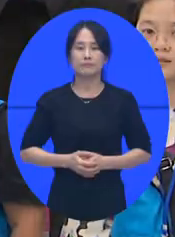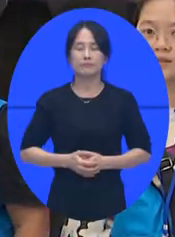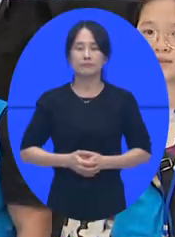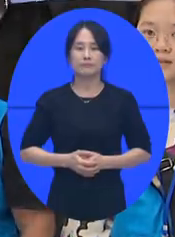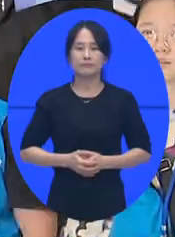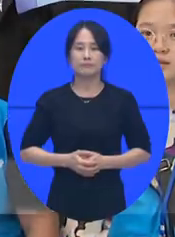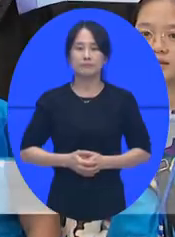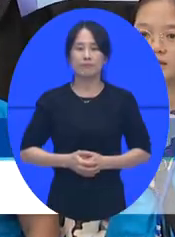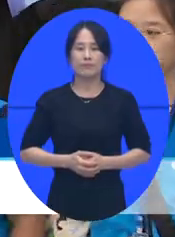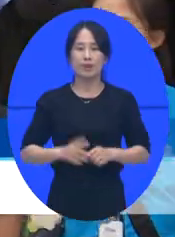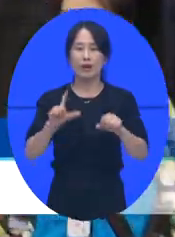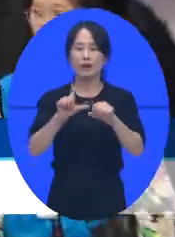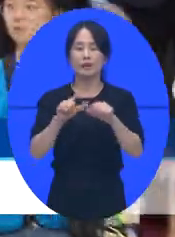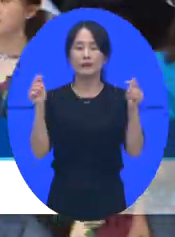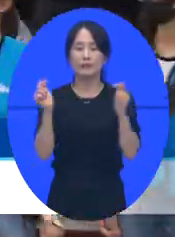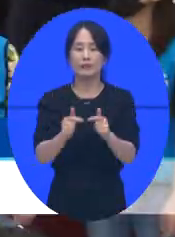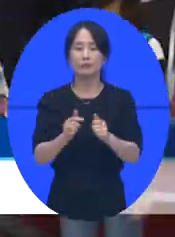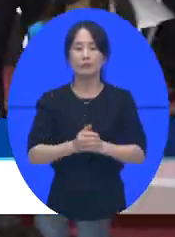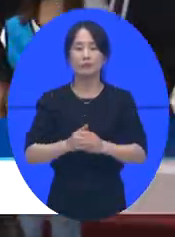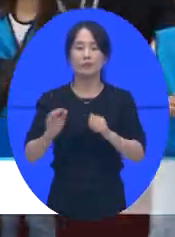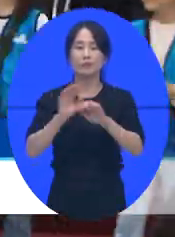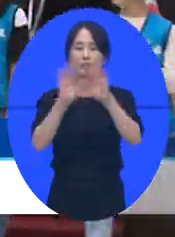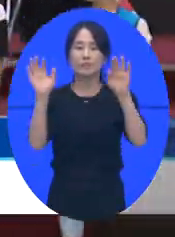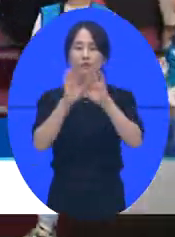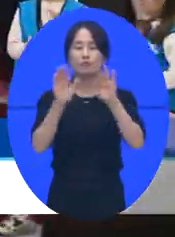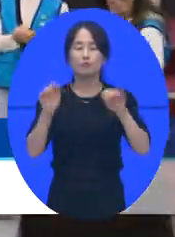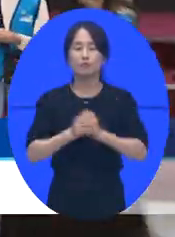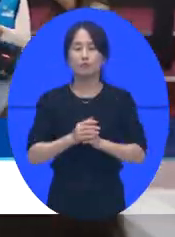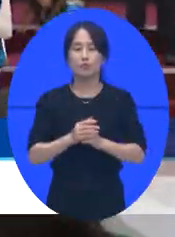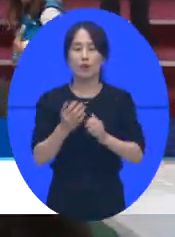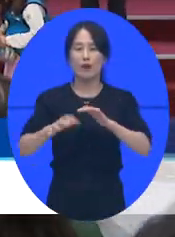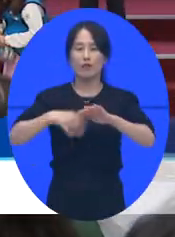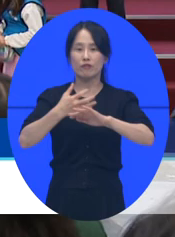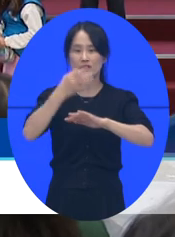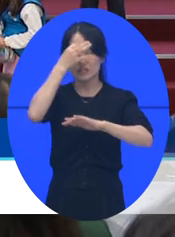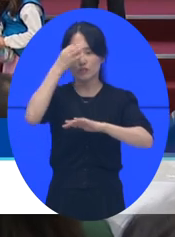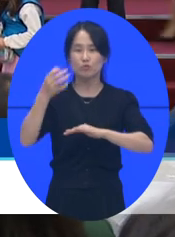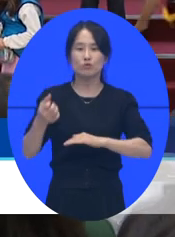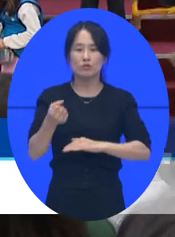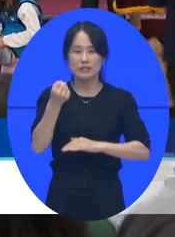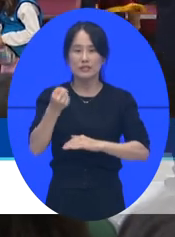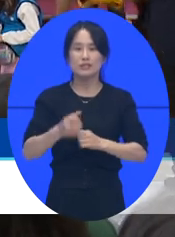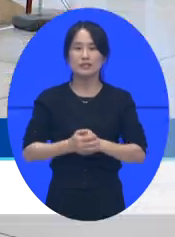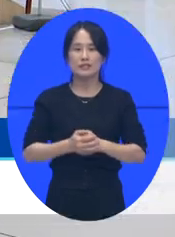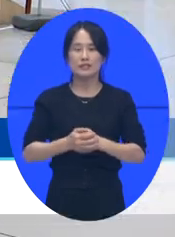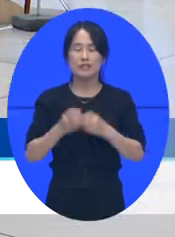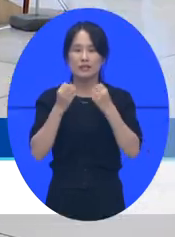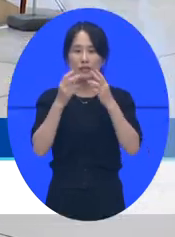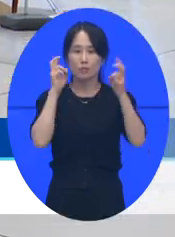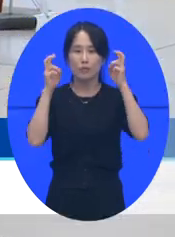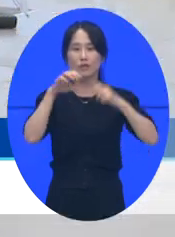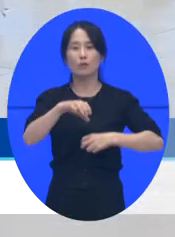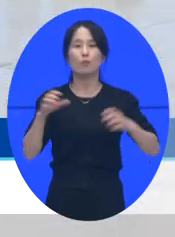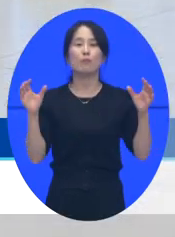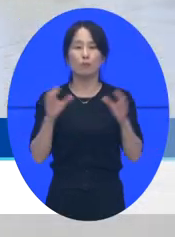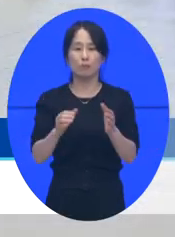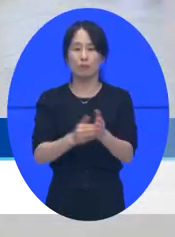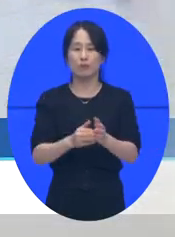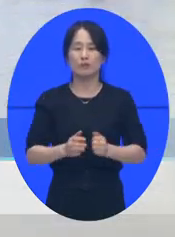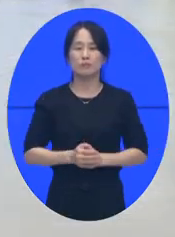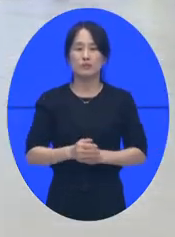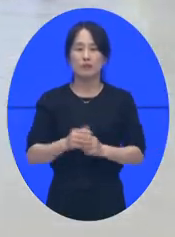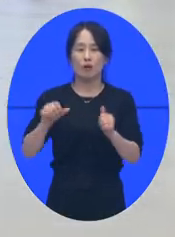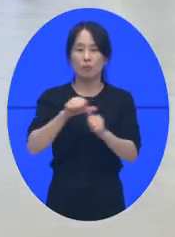하나이거든요. 온실가스 감축과 기후 적응에 기여하는 혁신 기술을 지닌 기후테크 새싹 기업들이 한자리에 모였습니다.